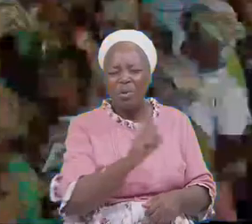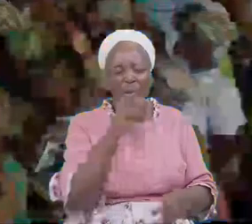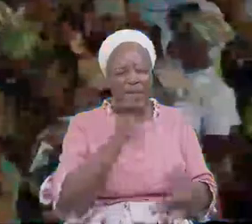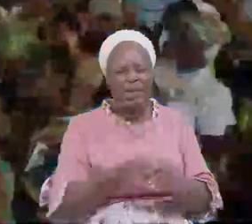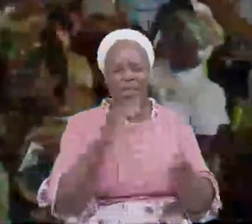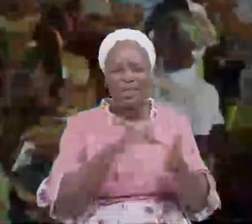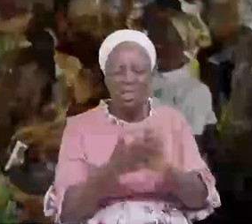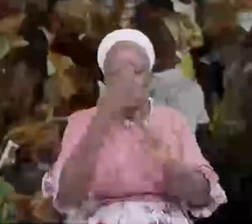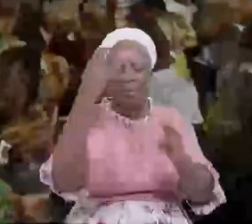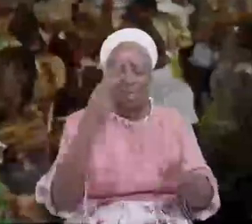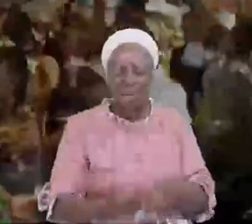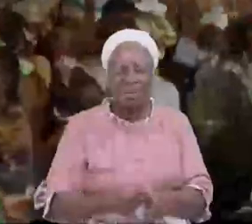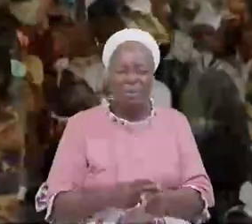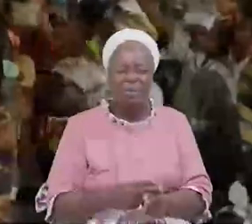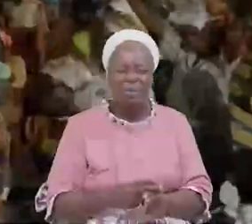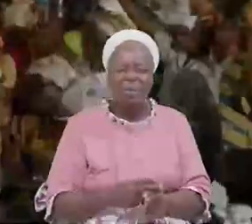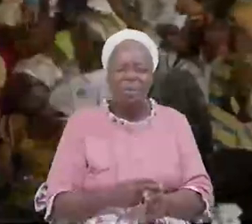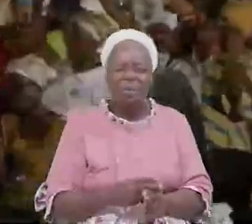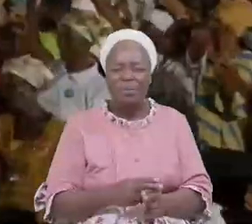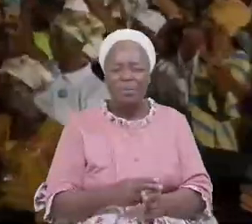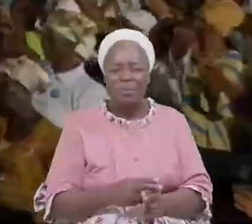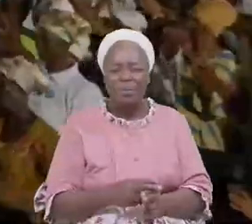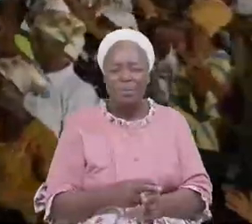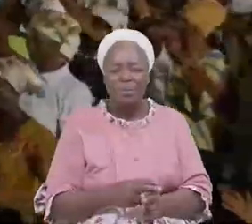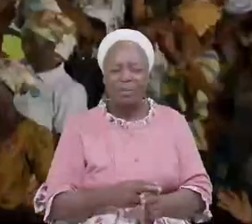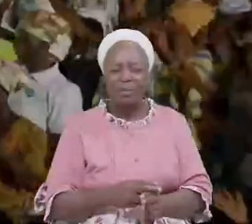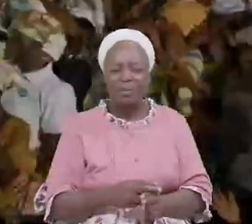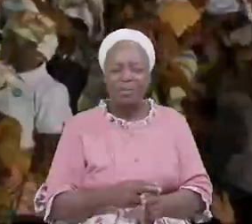partout maintenant au nom de Jésus.